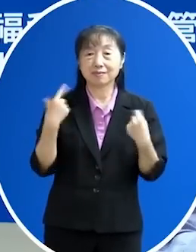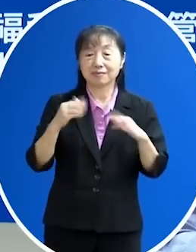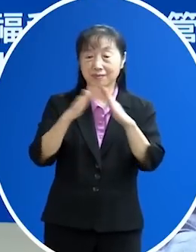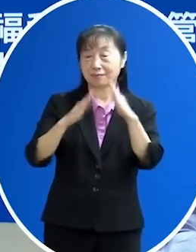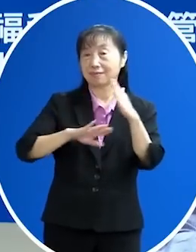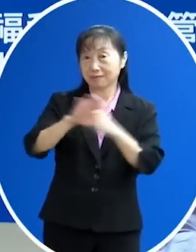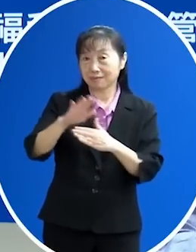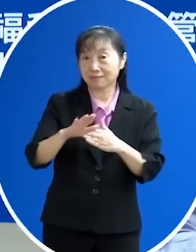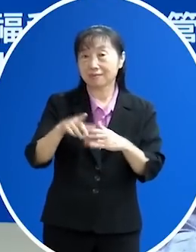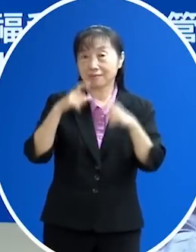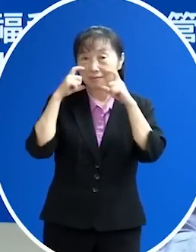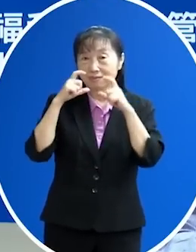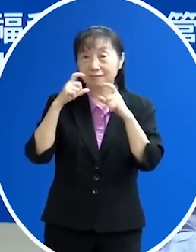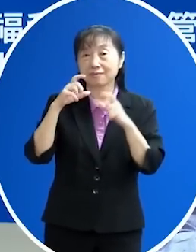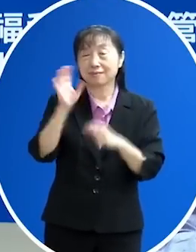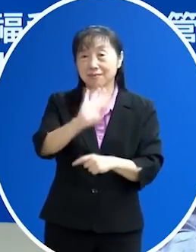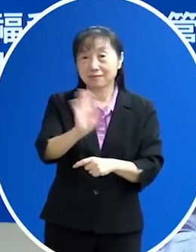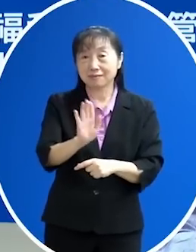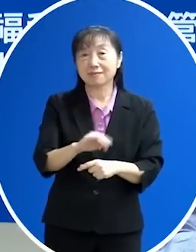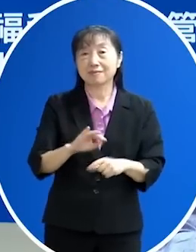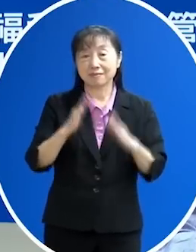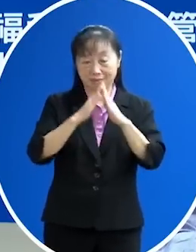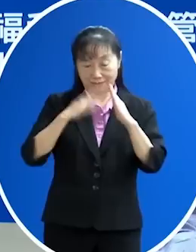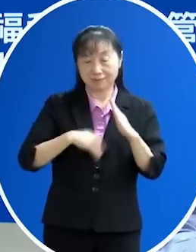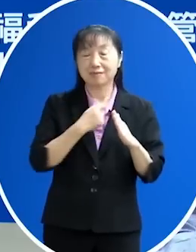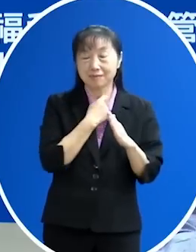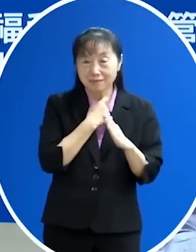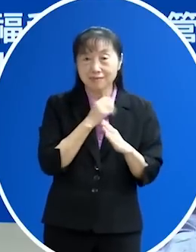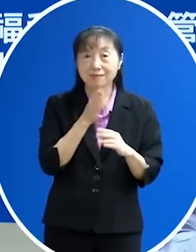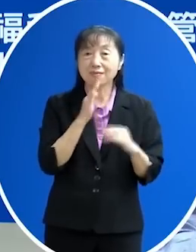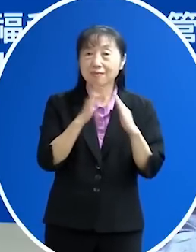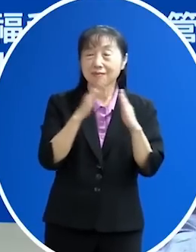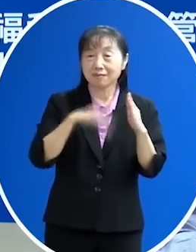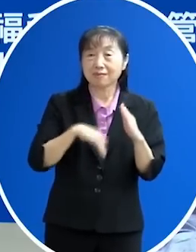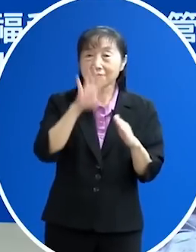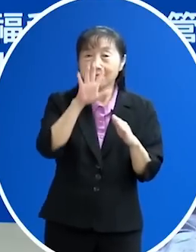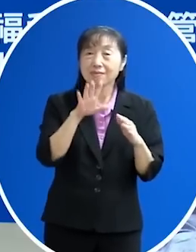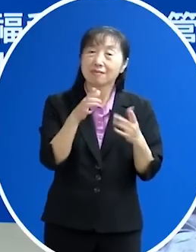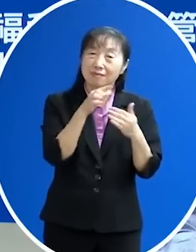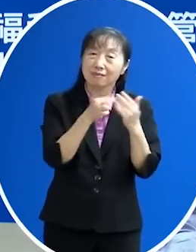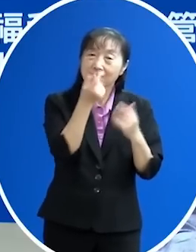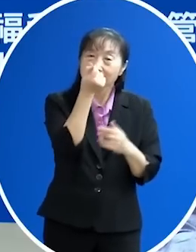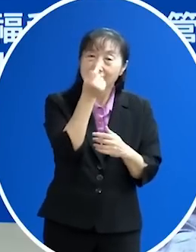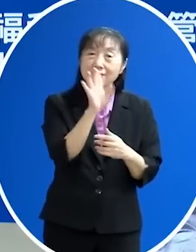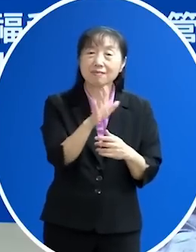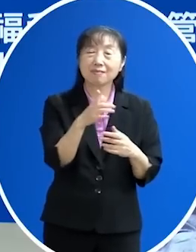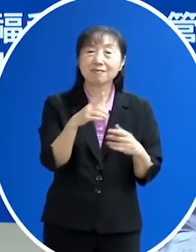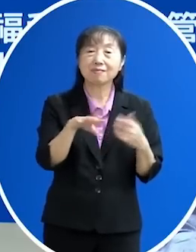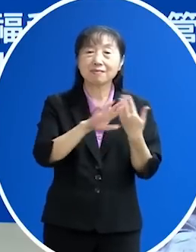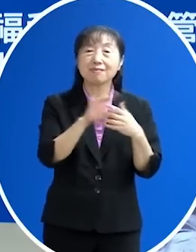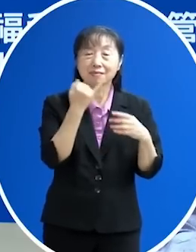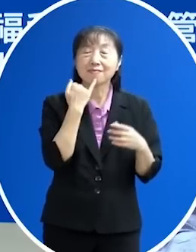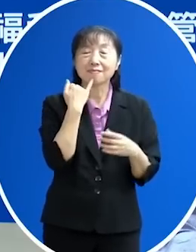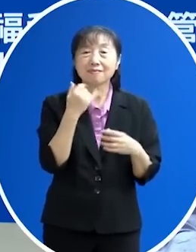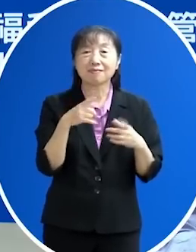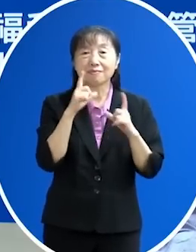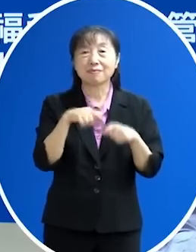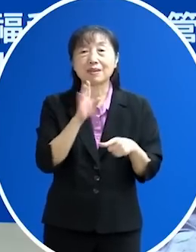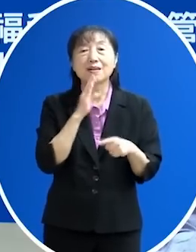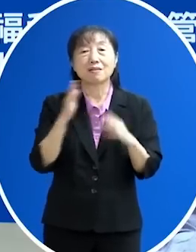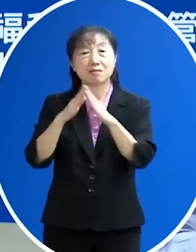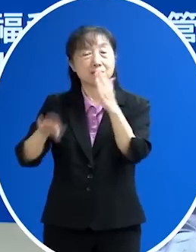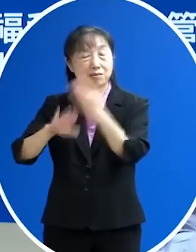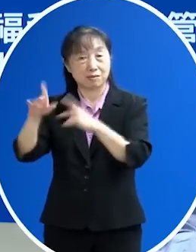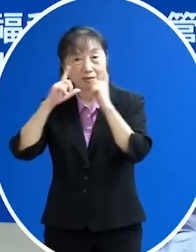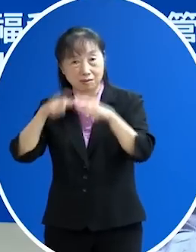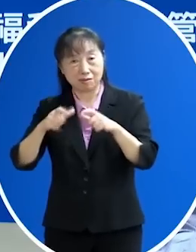室外不用戴，那室内要戴啊。当然有一些室内有一些例外是可以不戴的。那以这个大原则来讲，室外可以不戴口